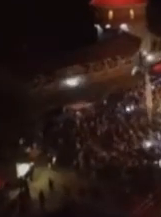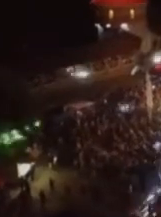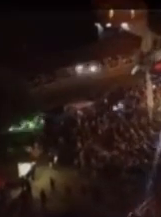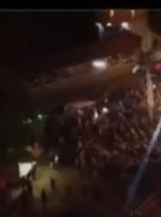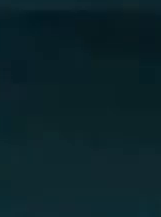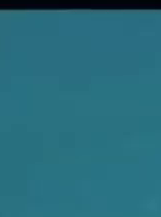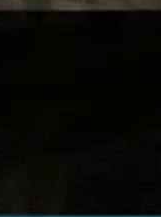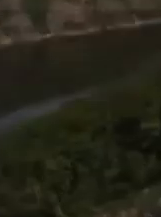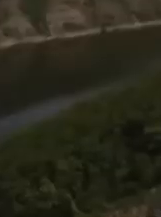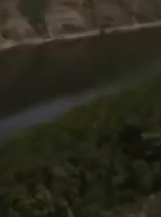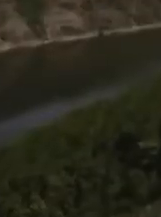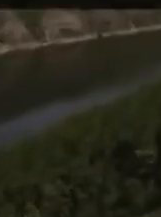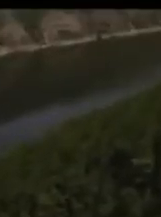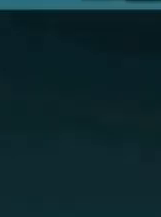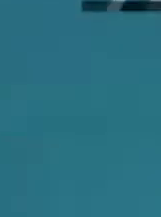Музика